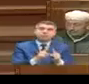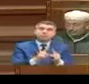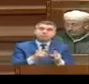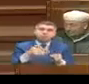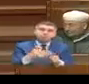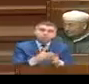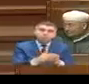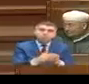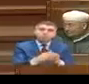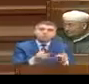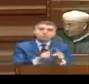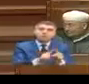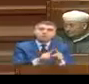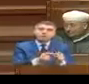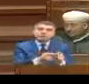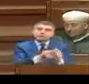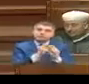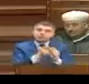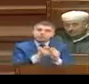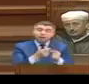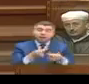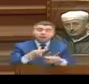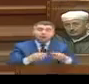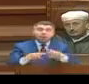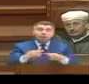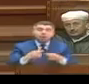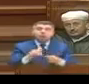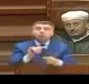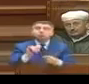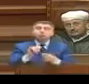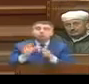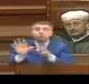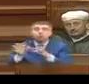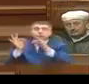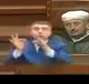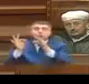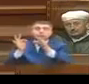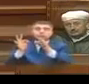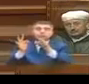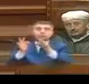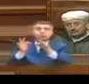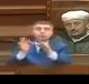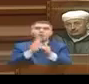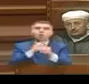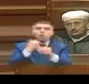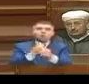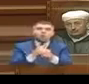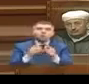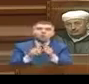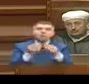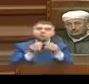هذاك اللي صيد السمك مثلا، مجموعة من الأشياء كانت تتفرض نفسها. ولكن الحكومة عجزات، فشلات سياسيا في